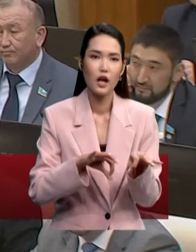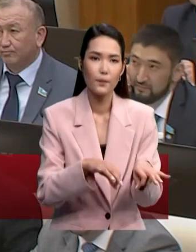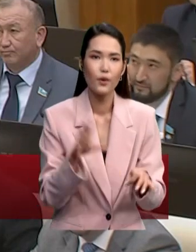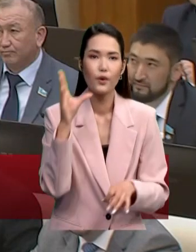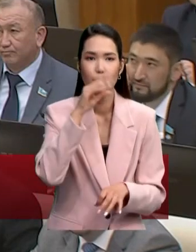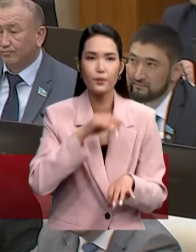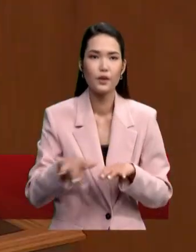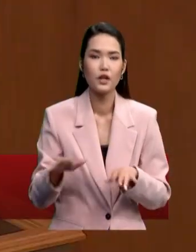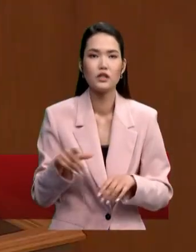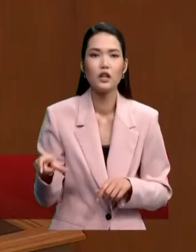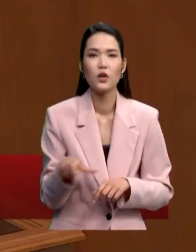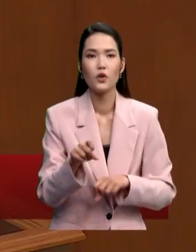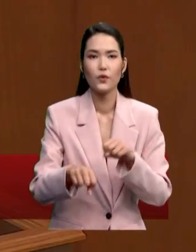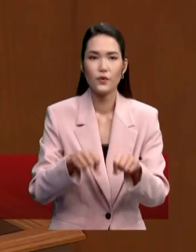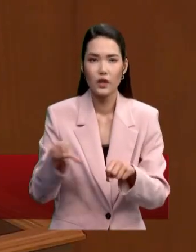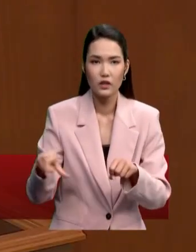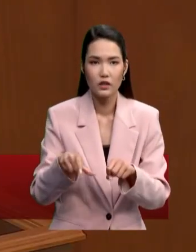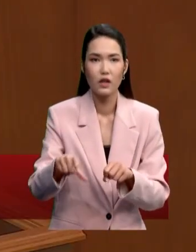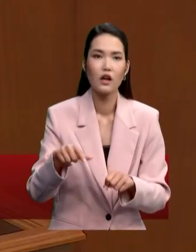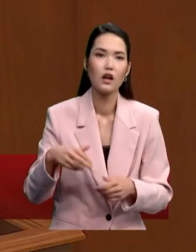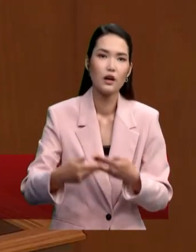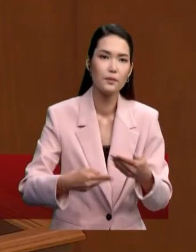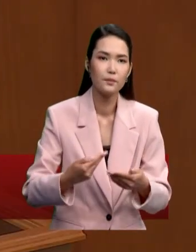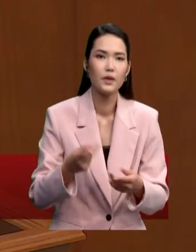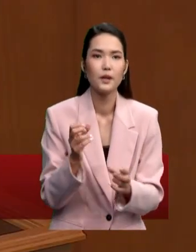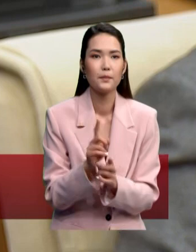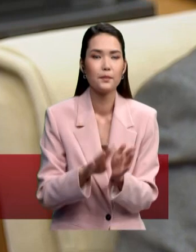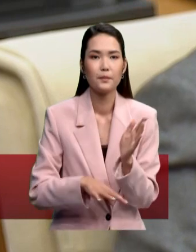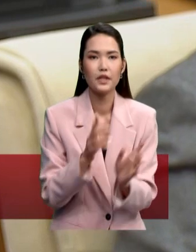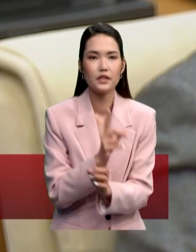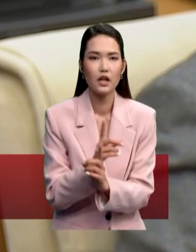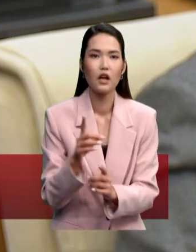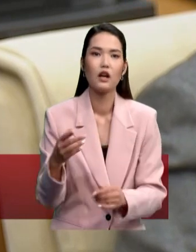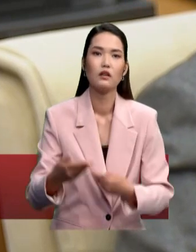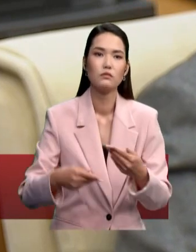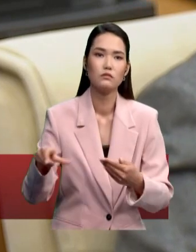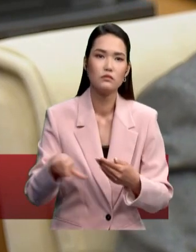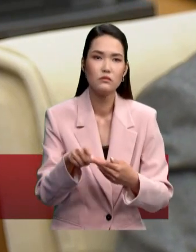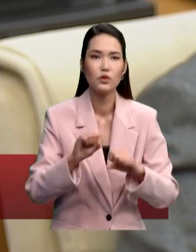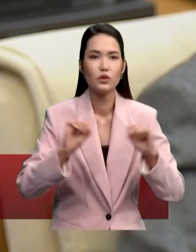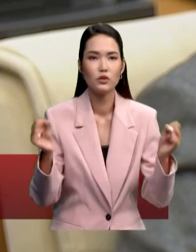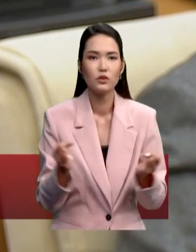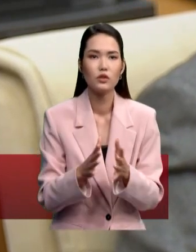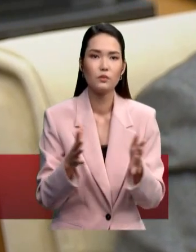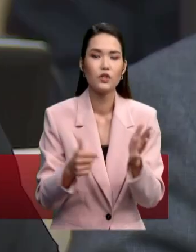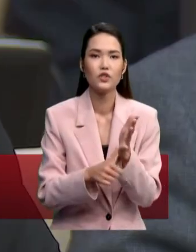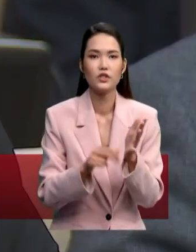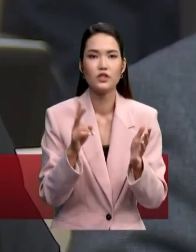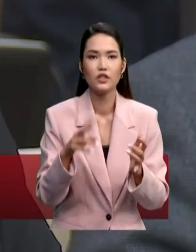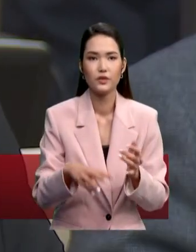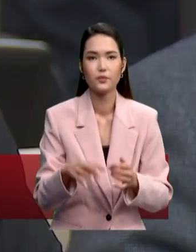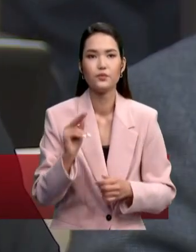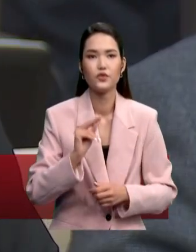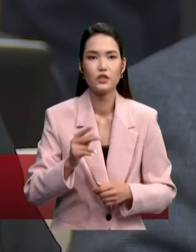могут двигаться по велодорожкам и обочинам без ограничений, ну а по тротуарам со скоростью не более 6 км в